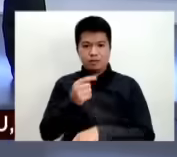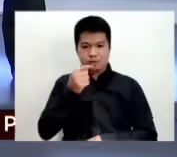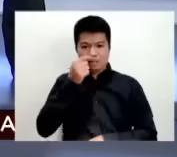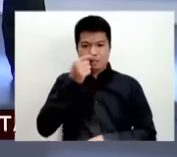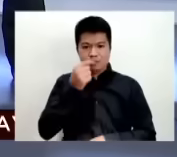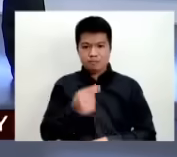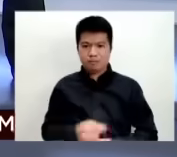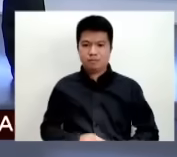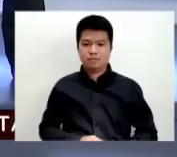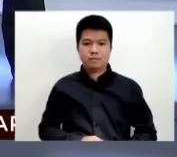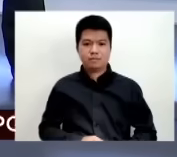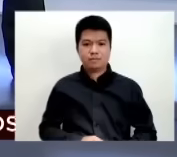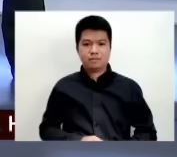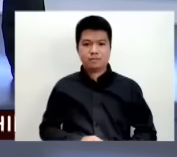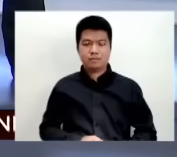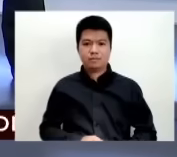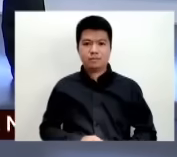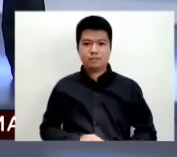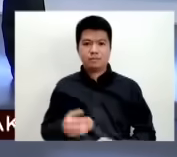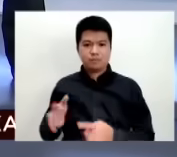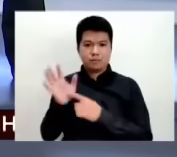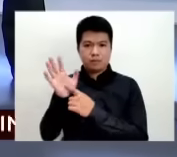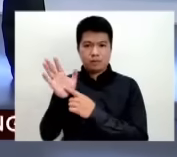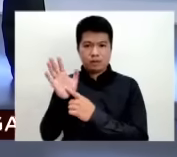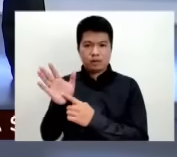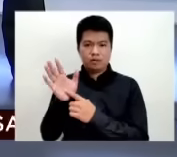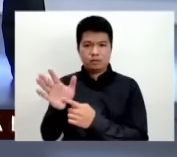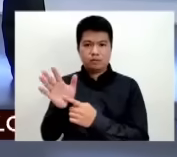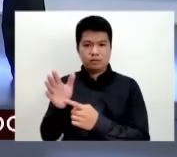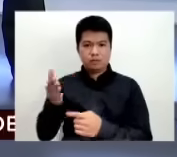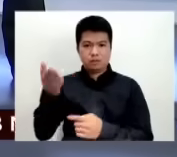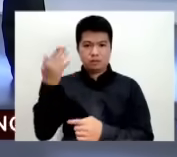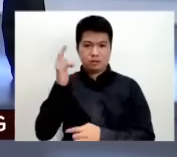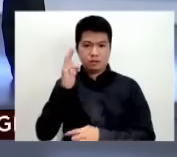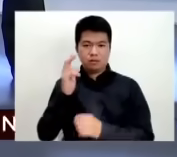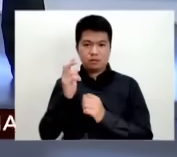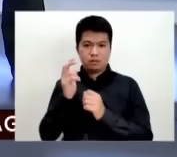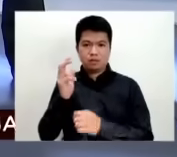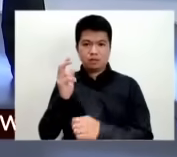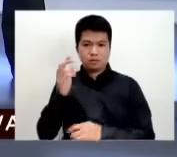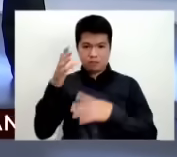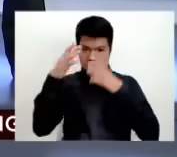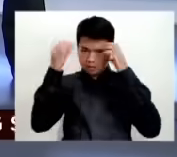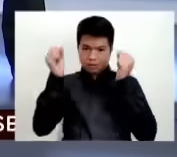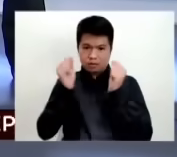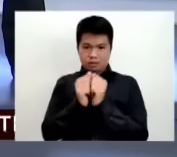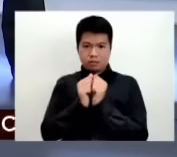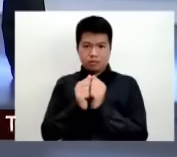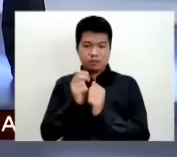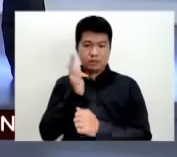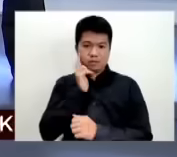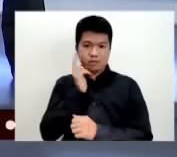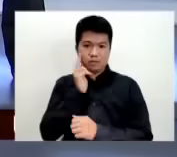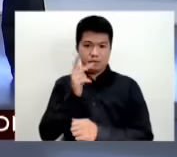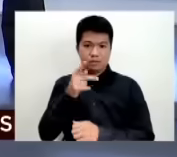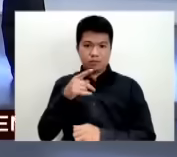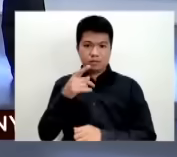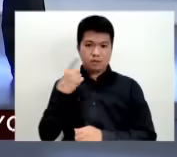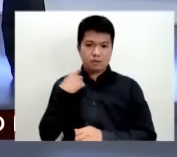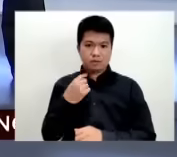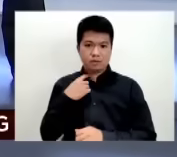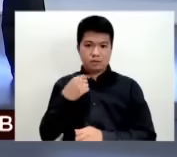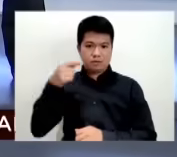makailang rally na makailang rallying sinagawa ng dating pangulo kasama ng supporter ni Pastor apolo Kiboy at minsan pati na rin si